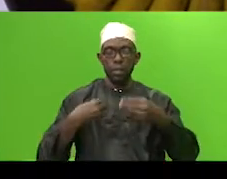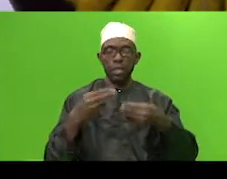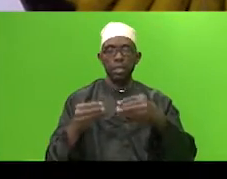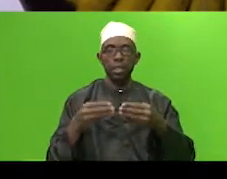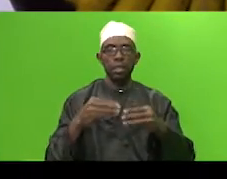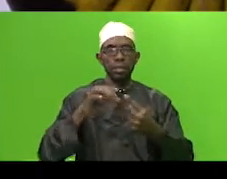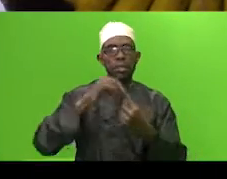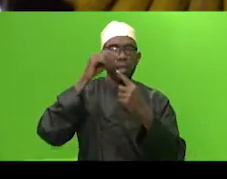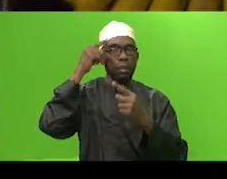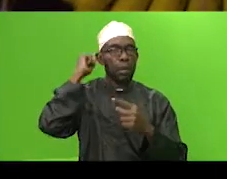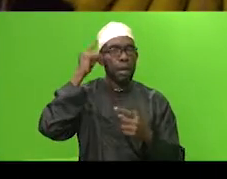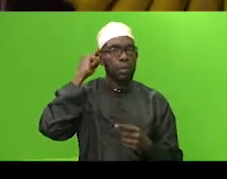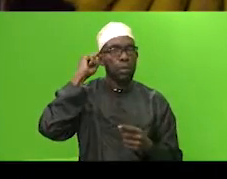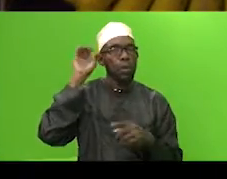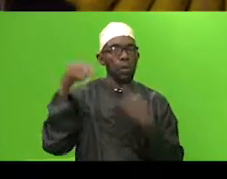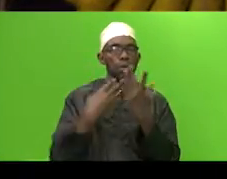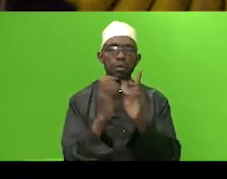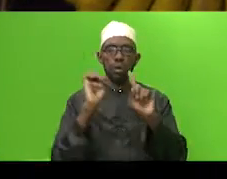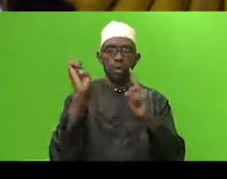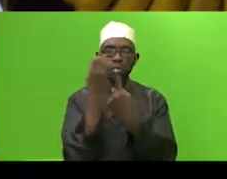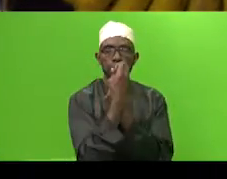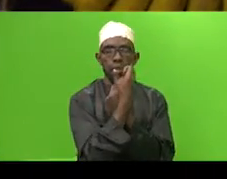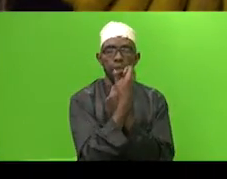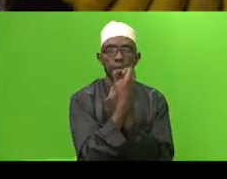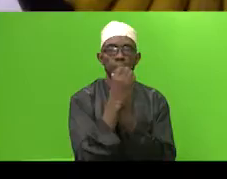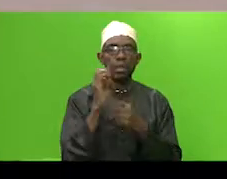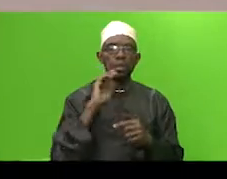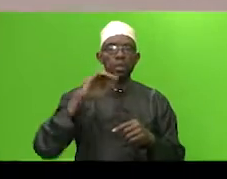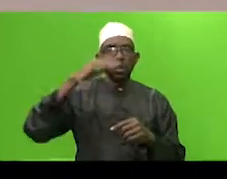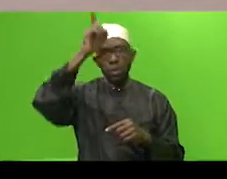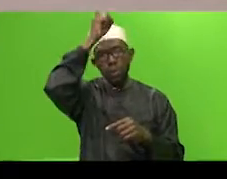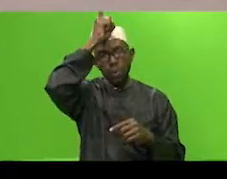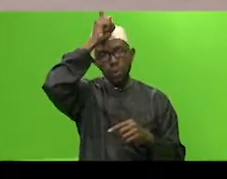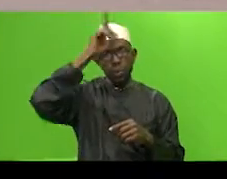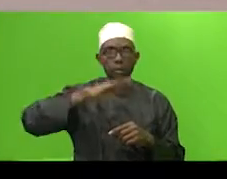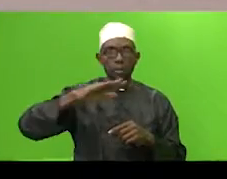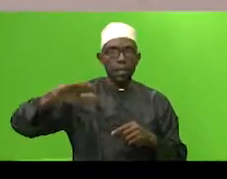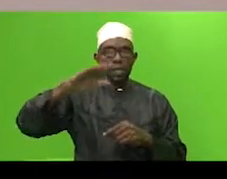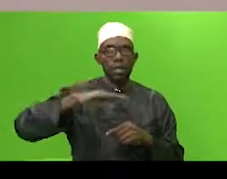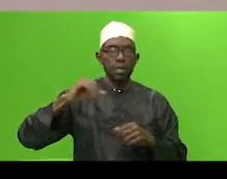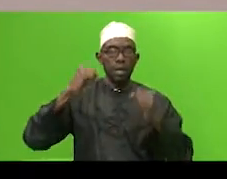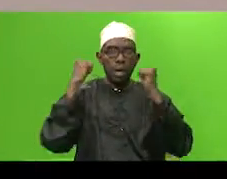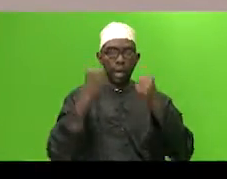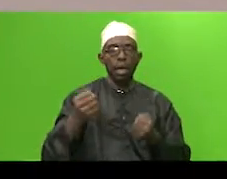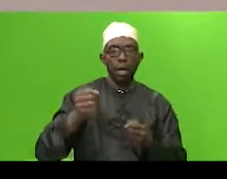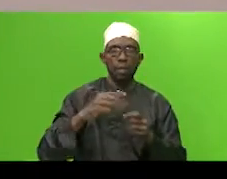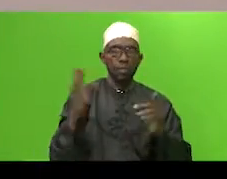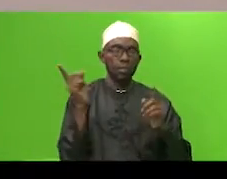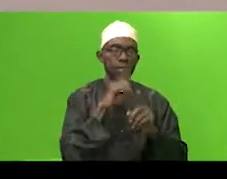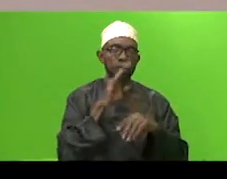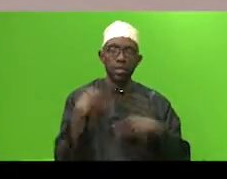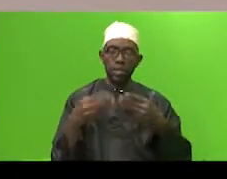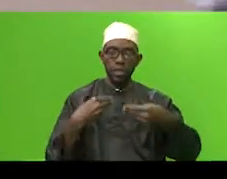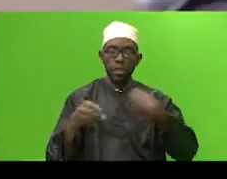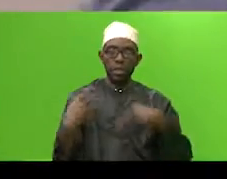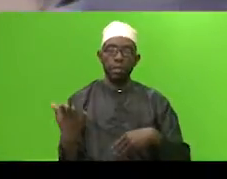ones, all over our environment, whether it's in town, in the rural areas. It's very difficult to get rid of that.